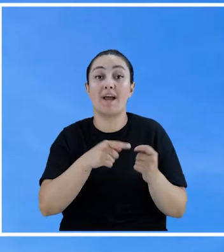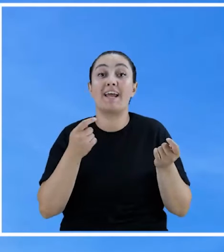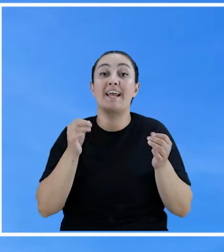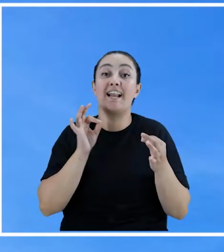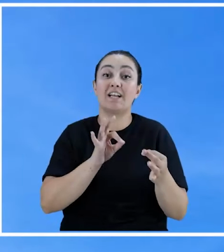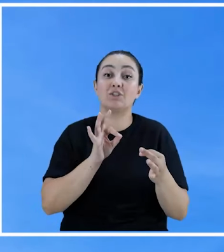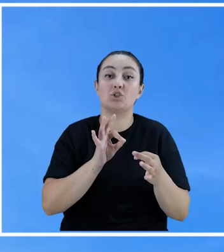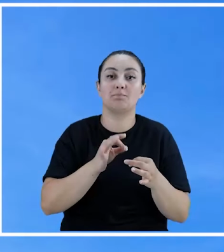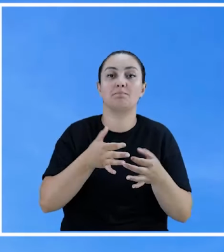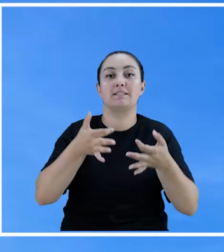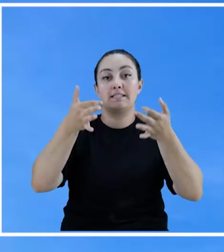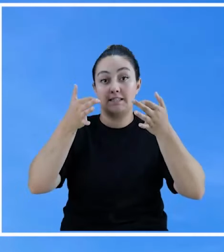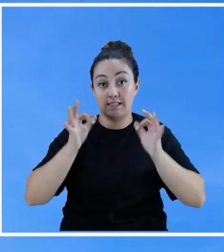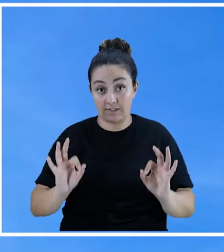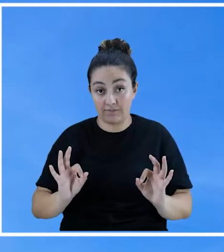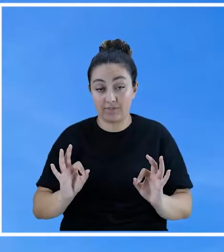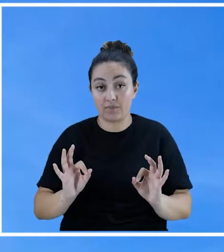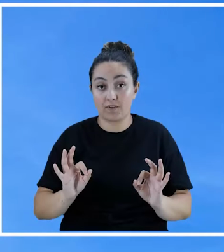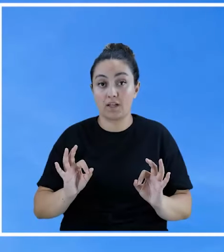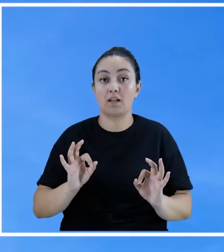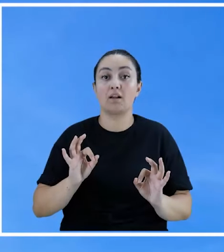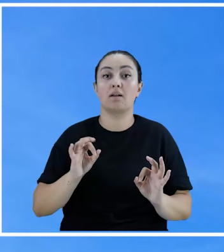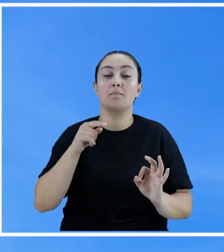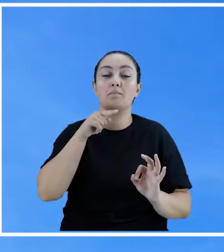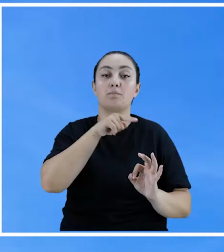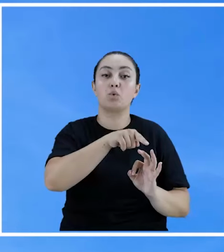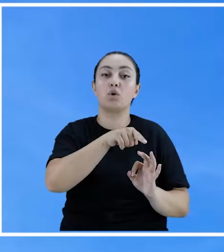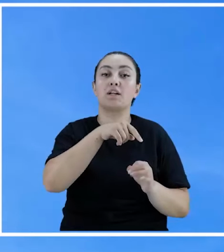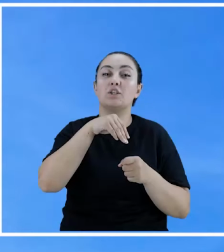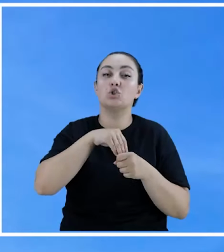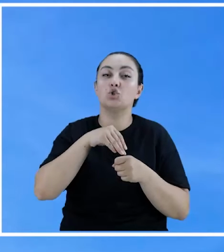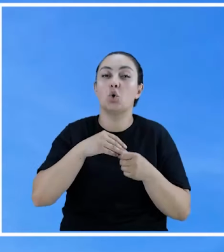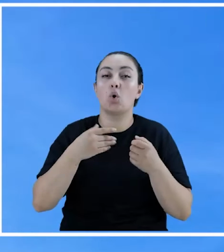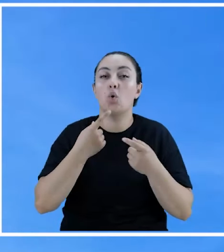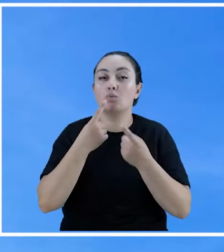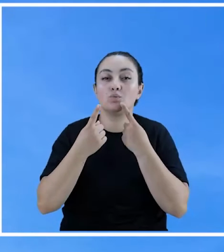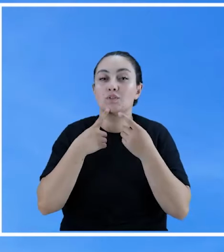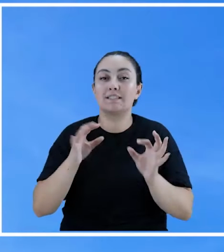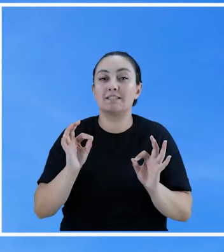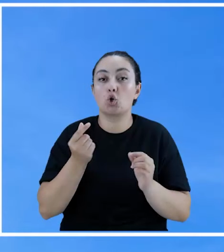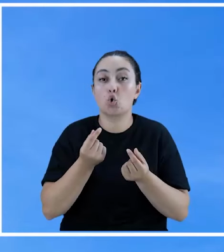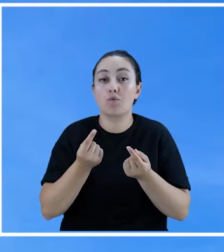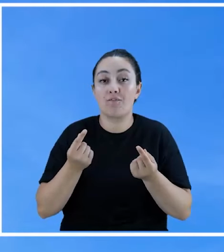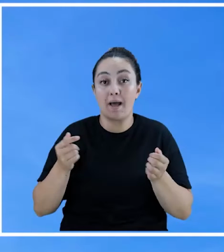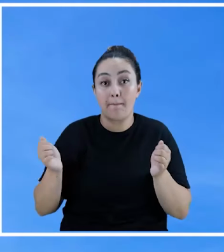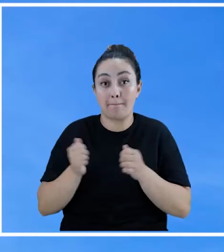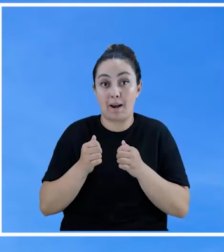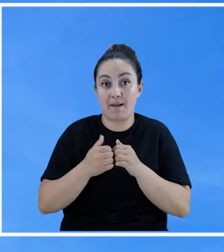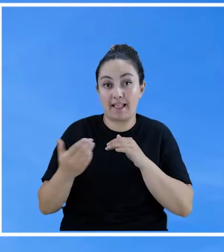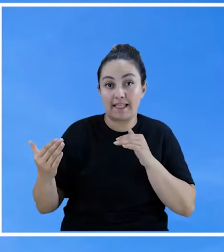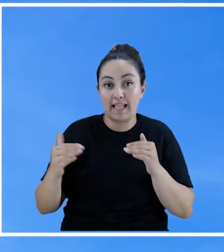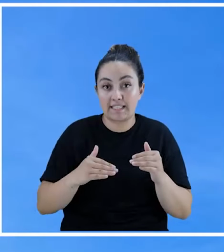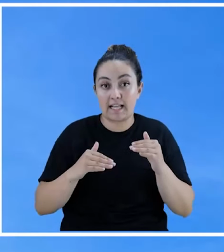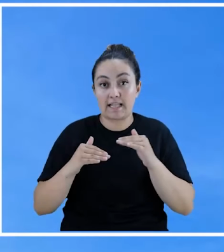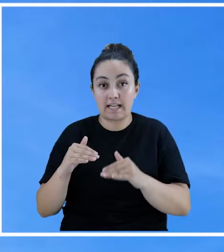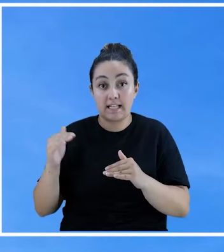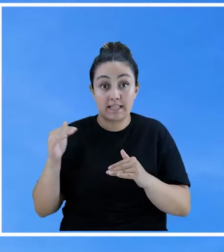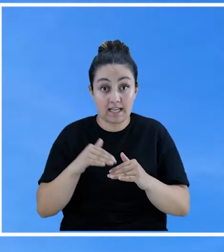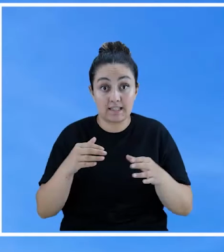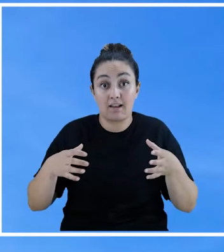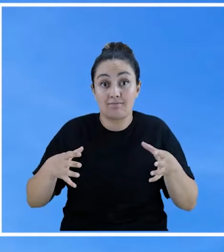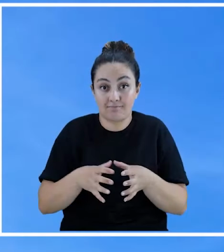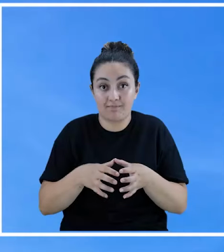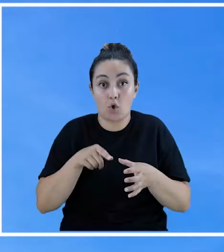Onların iletişimini sıfıra indiriyor. Az önce ne konuşmuştuk? Taneciklerin birbirinden destek alarak yük